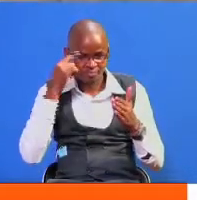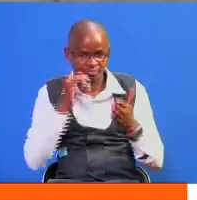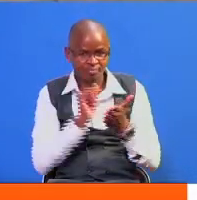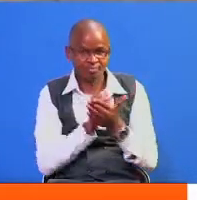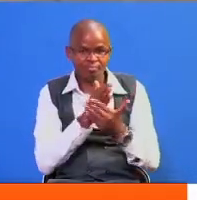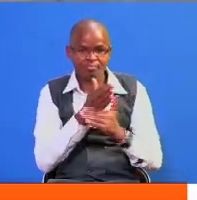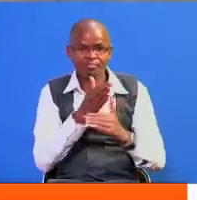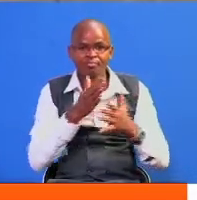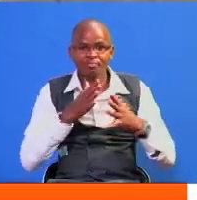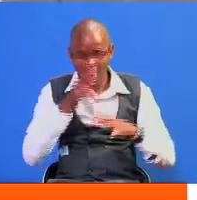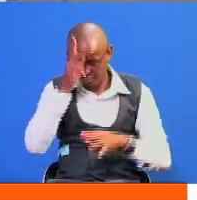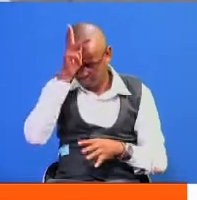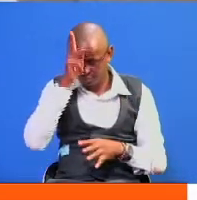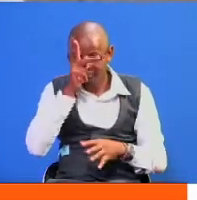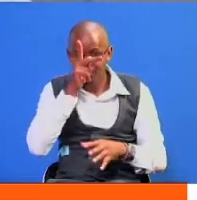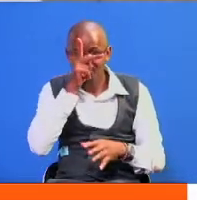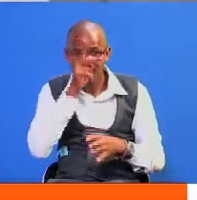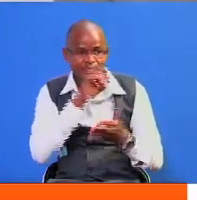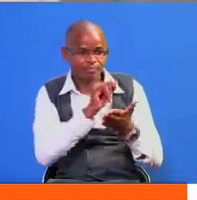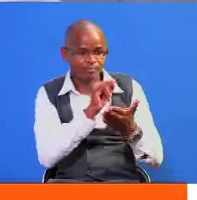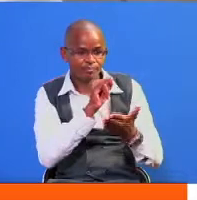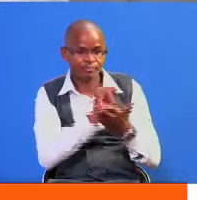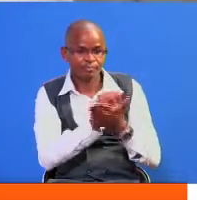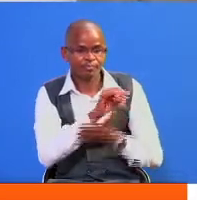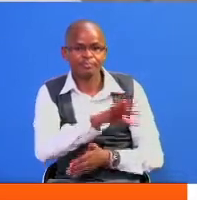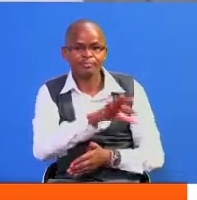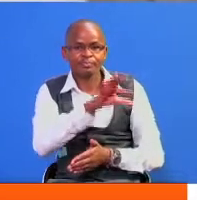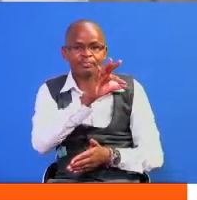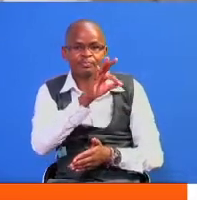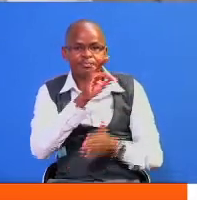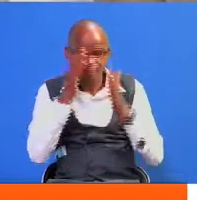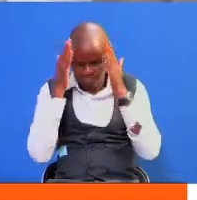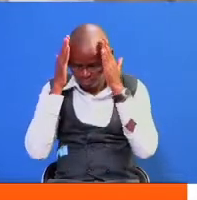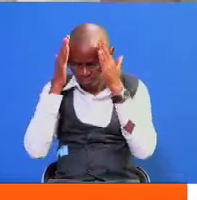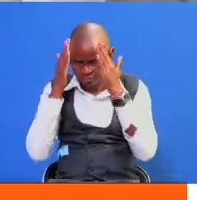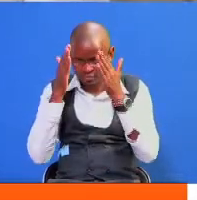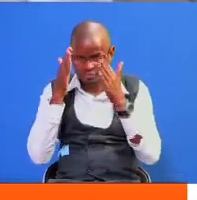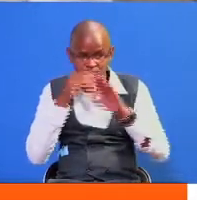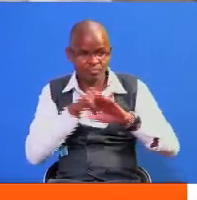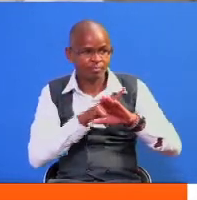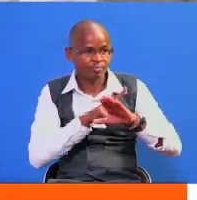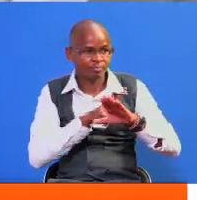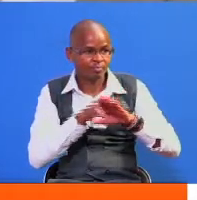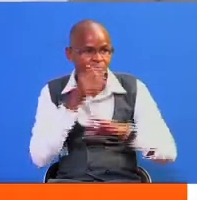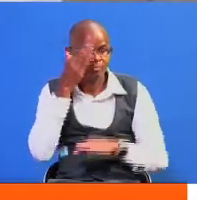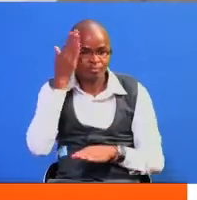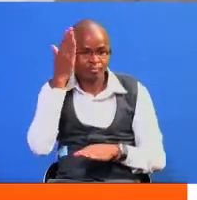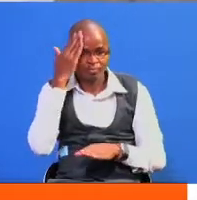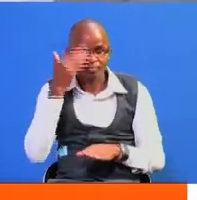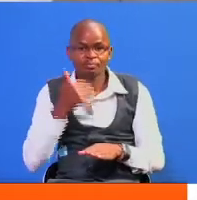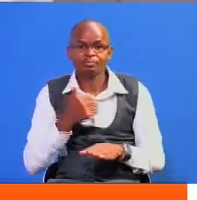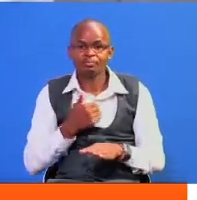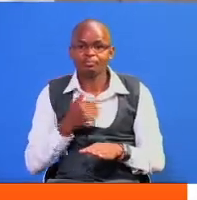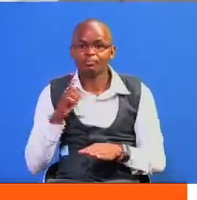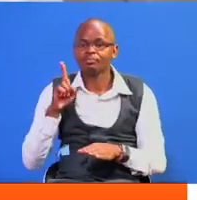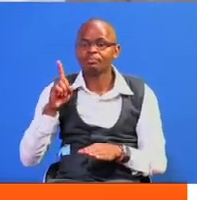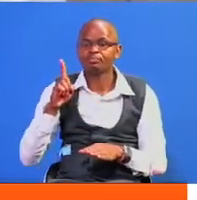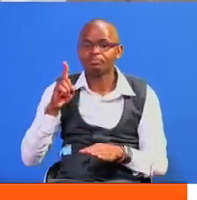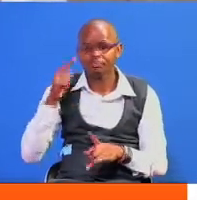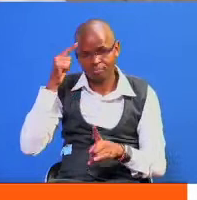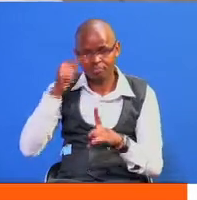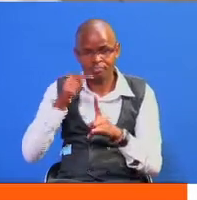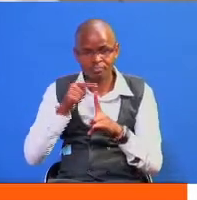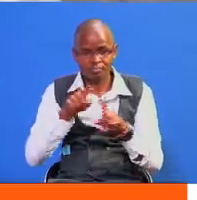haukupita macho ya wazazi wake, ambao wamemchukua kwa umakini zaidi tangia walipogundua kuwa mwanao ana kipaji